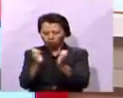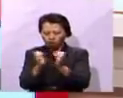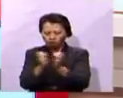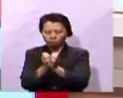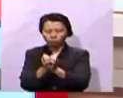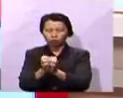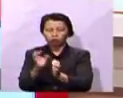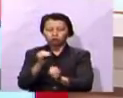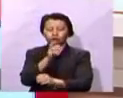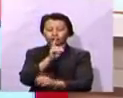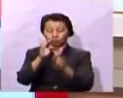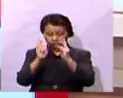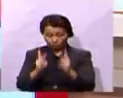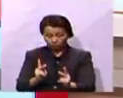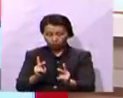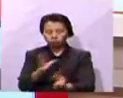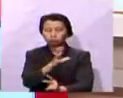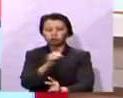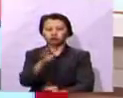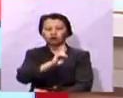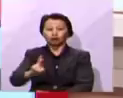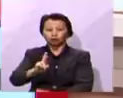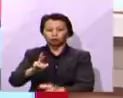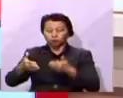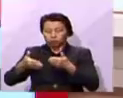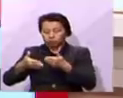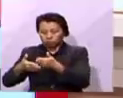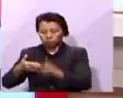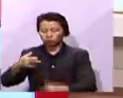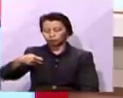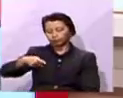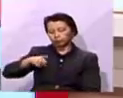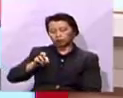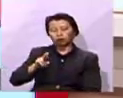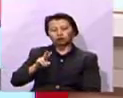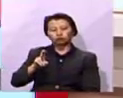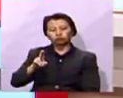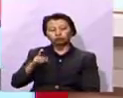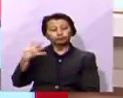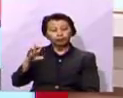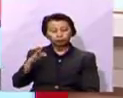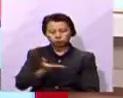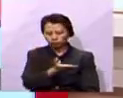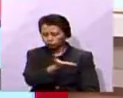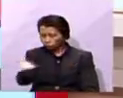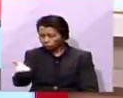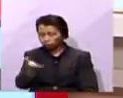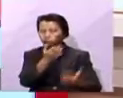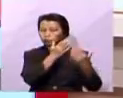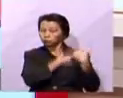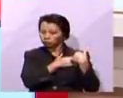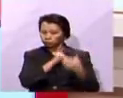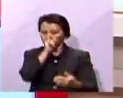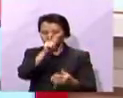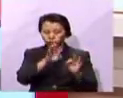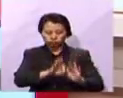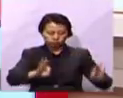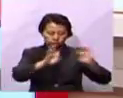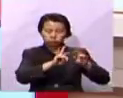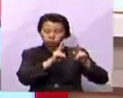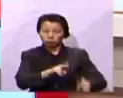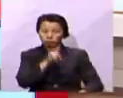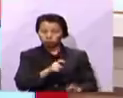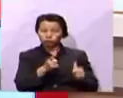kaum dan agama menjelang pilihan raya umum PRU14. Titah baginda, semua pihak bertanggungjawab dalam memastikan kepentingan rakyat